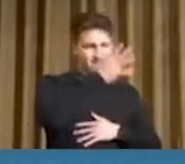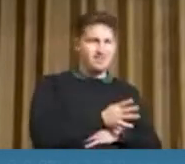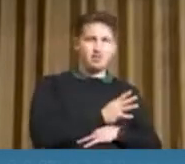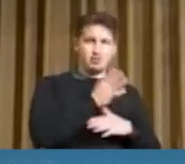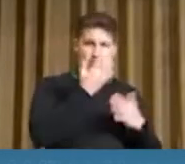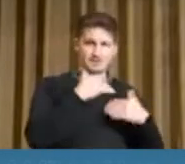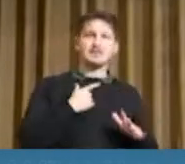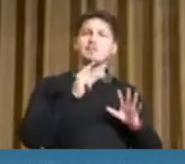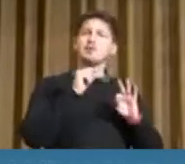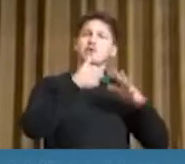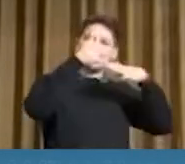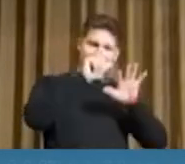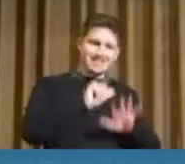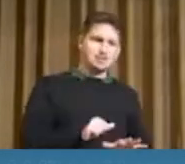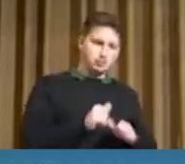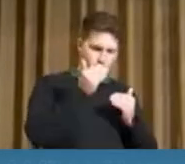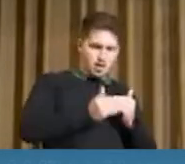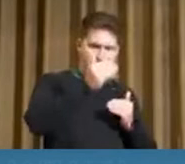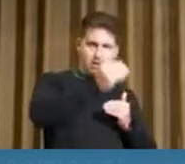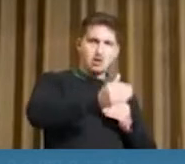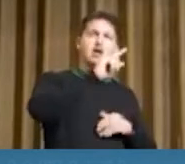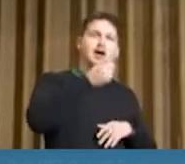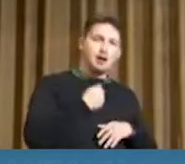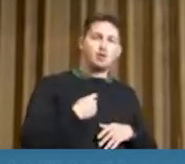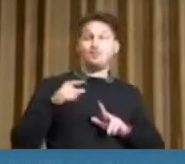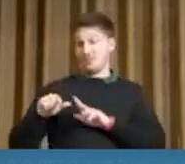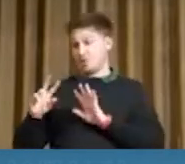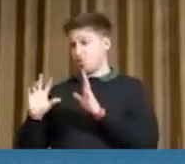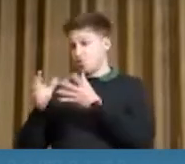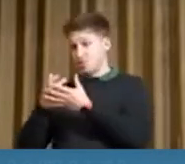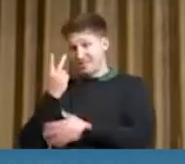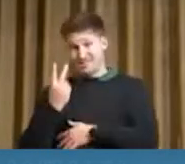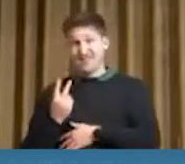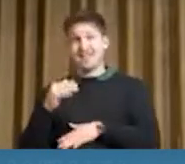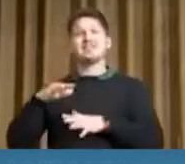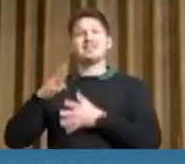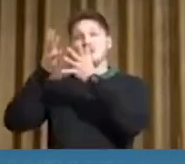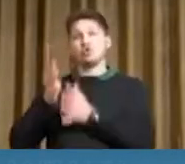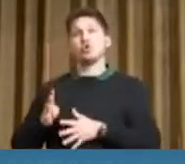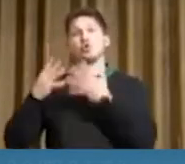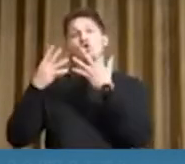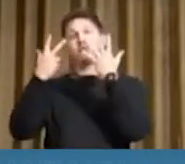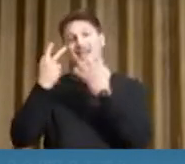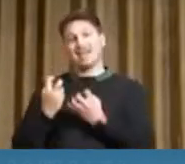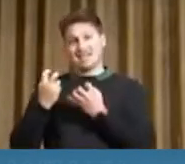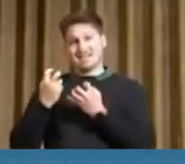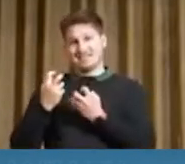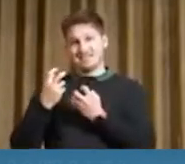dieser 6-Monate-Abfragebogen. Und in der Kohorte 2 hat man 989